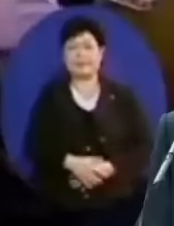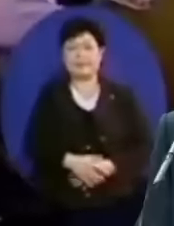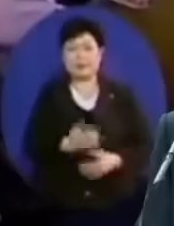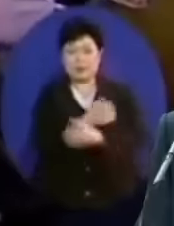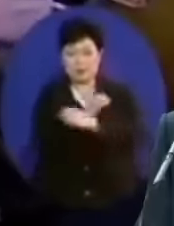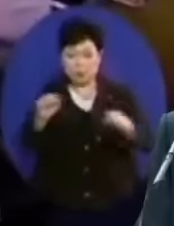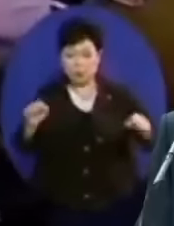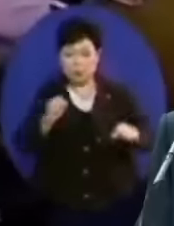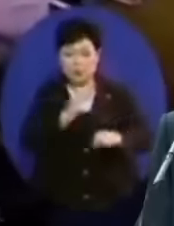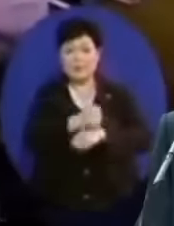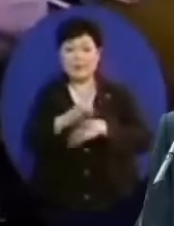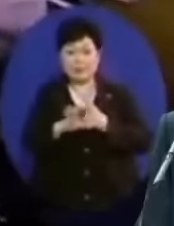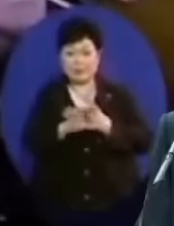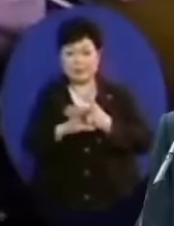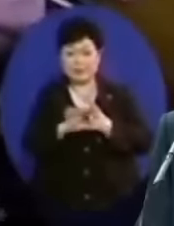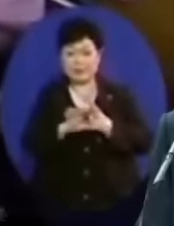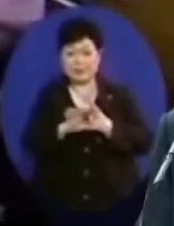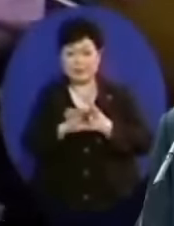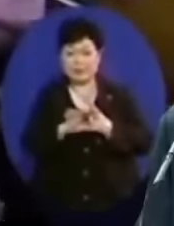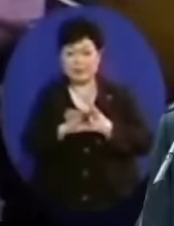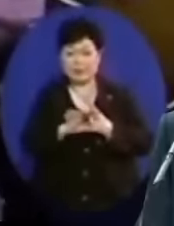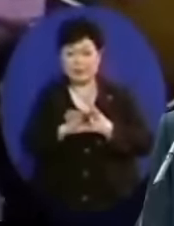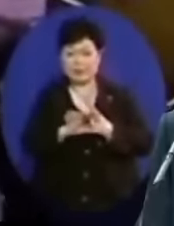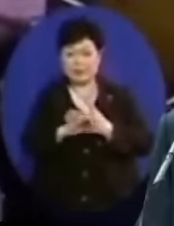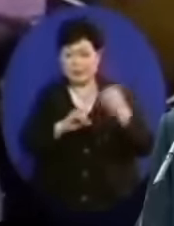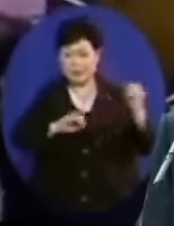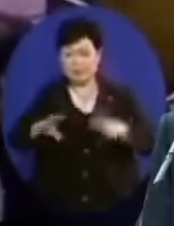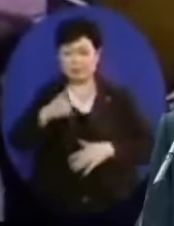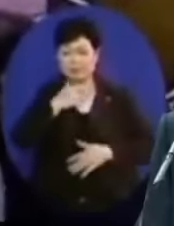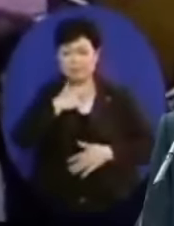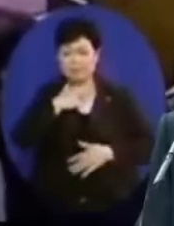용서하면 받으면 버림을 당하지 않습니다.